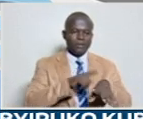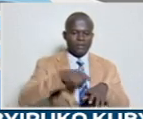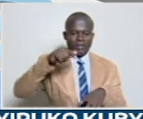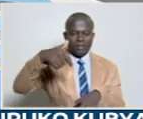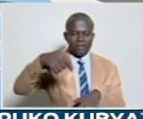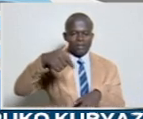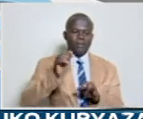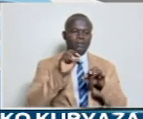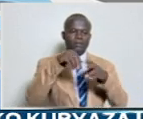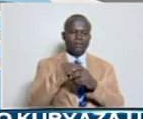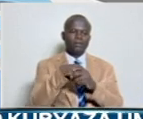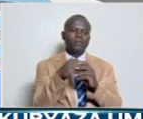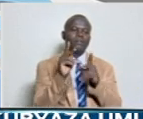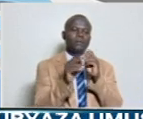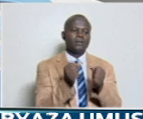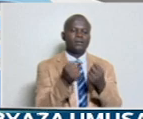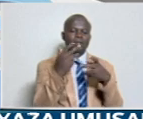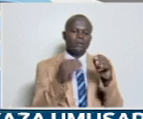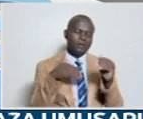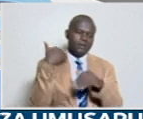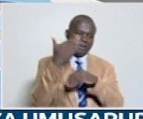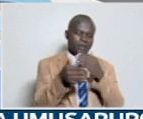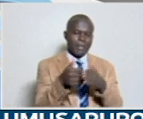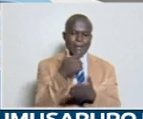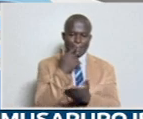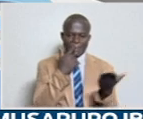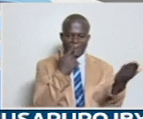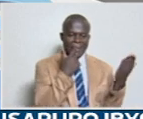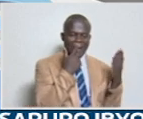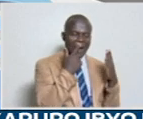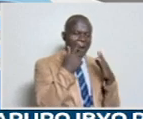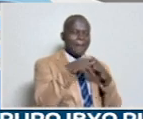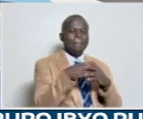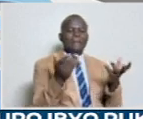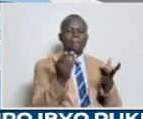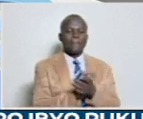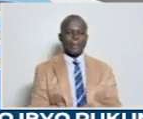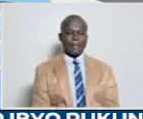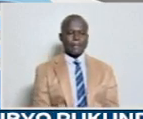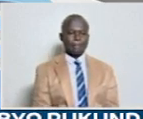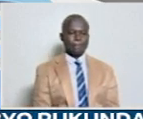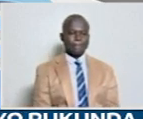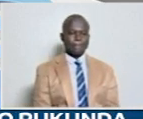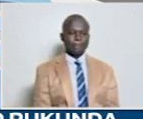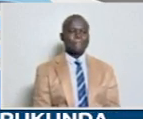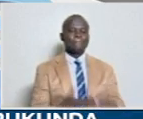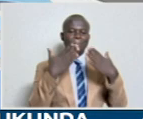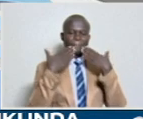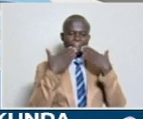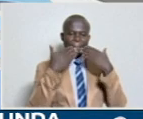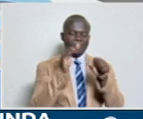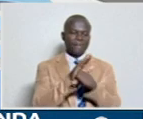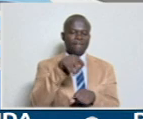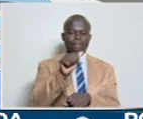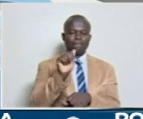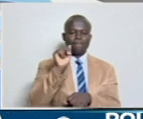moya yitabiriwe bingana iki hanyuma yagiye mu bihe bice? Urakoze cyane Paul.